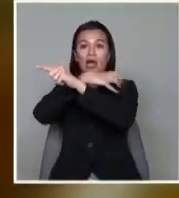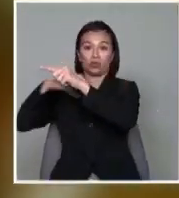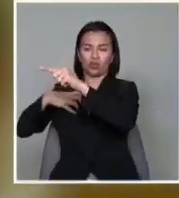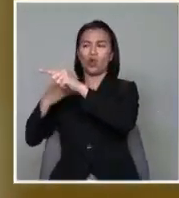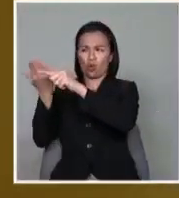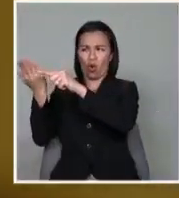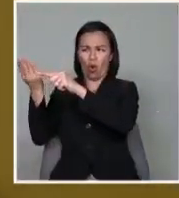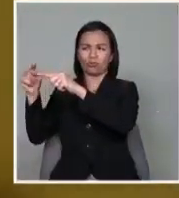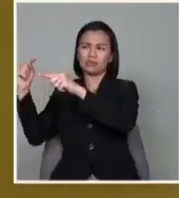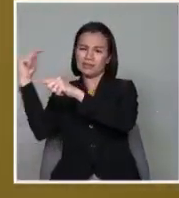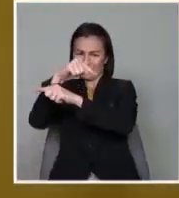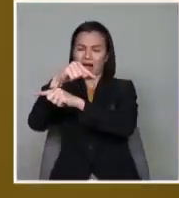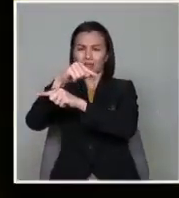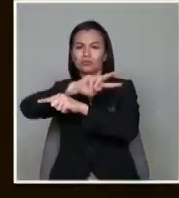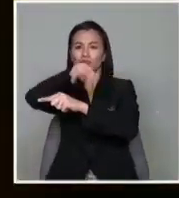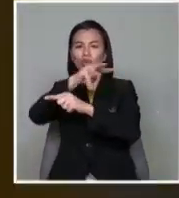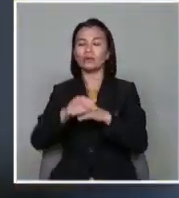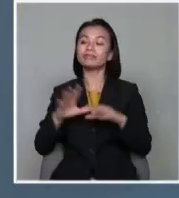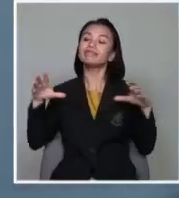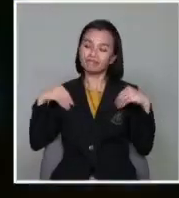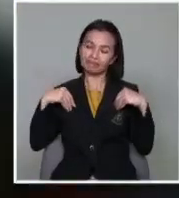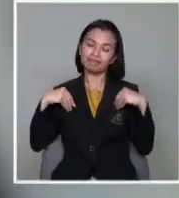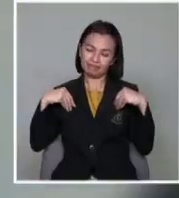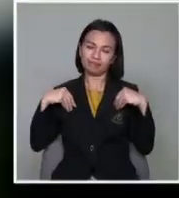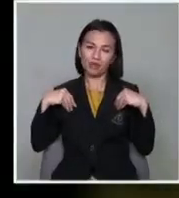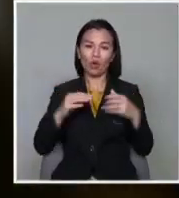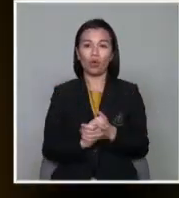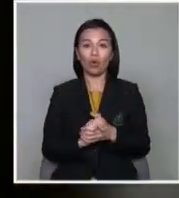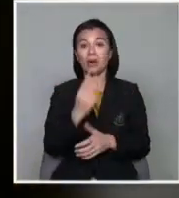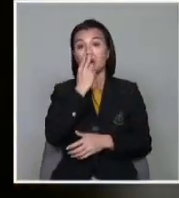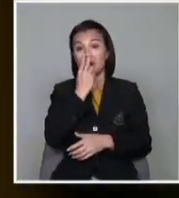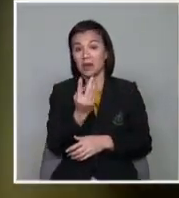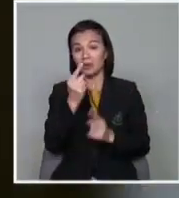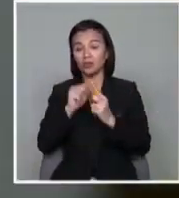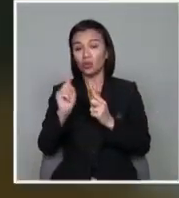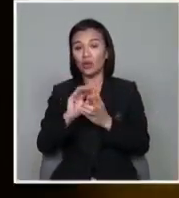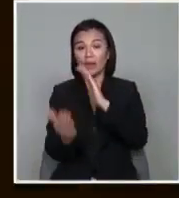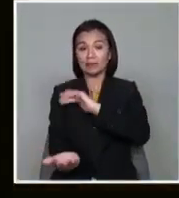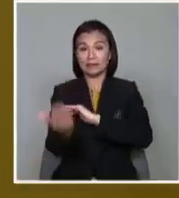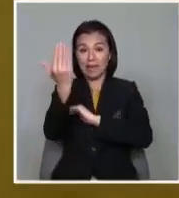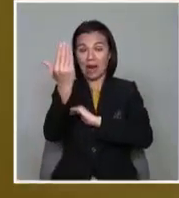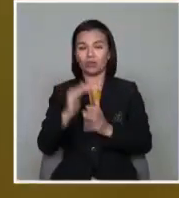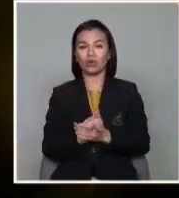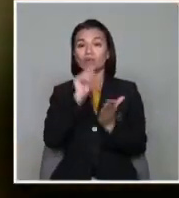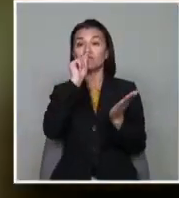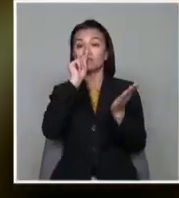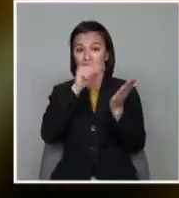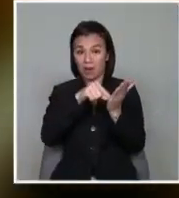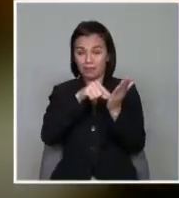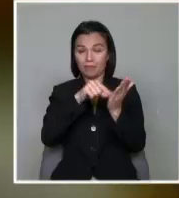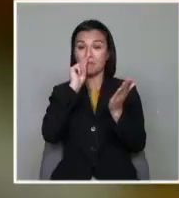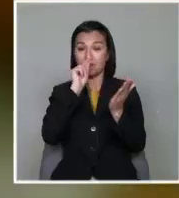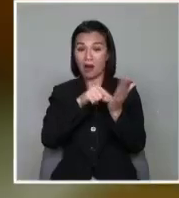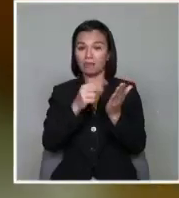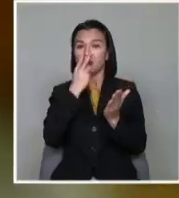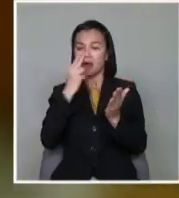จให้ได้ต้องยอมให้ตรวจนะเขาถึงจะยอมอ่ะคลิปนี้โพสต์ในช่วงเช้านะโดย Twitter ของคุณแหม่มโพดำนะก็เป็นอีก